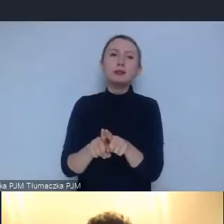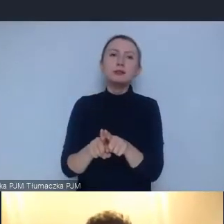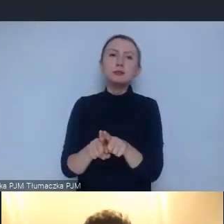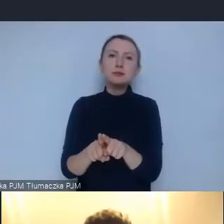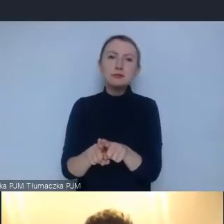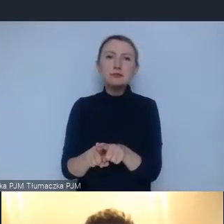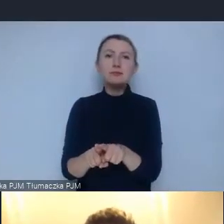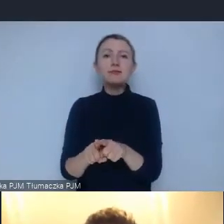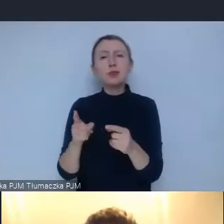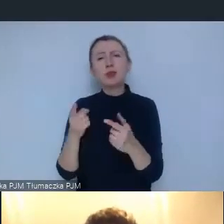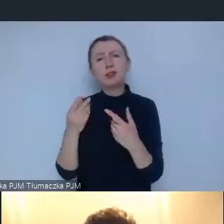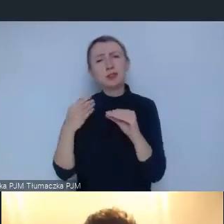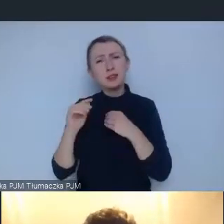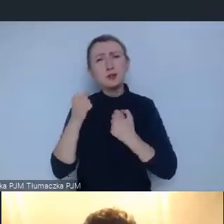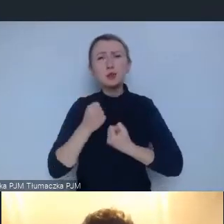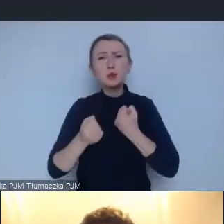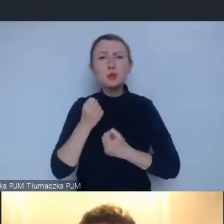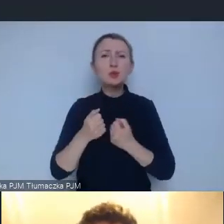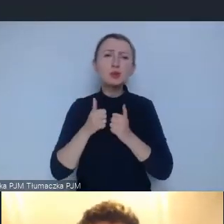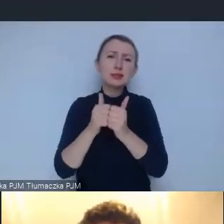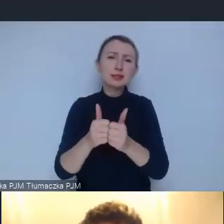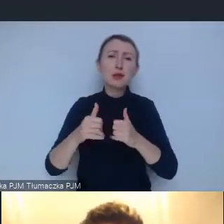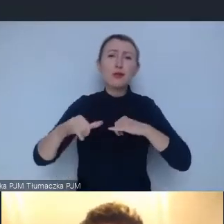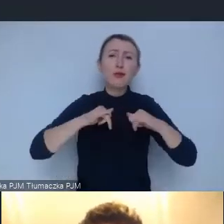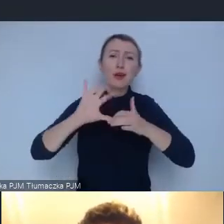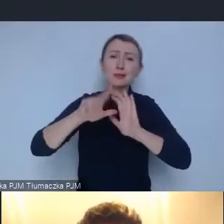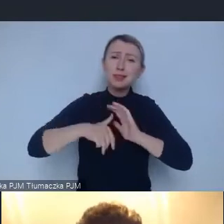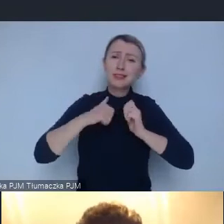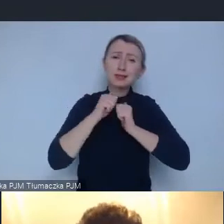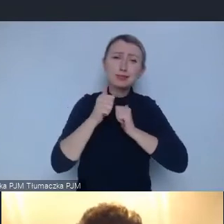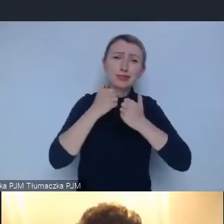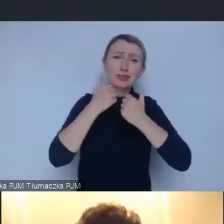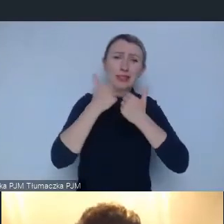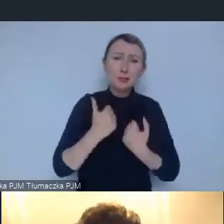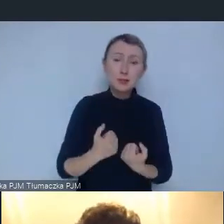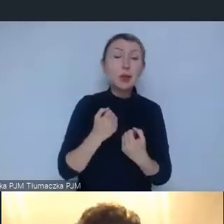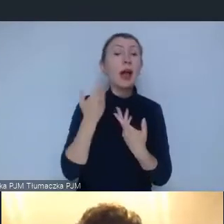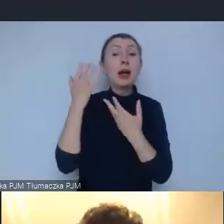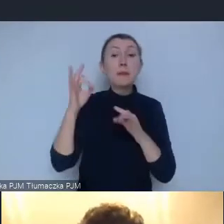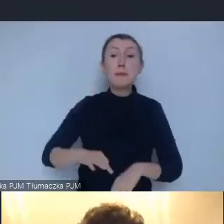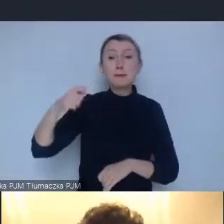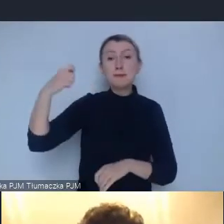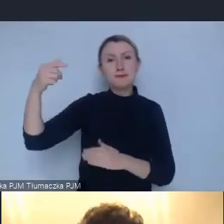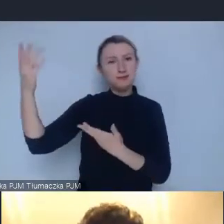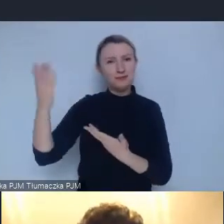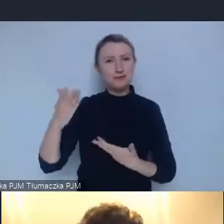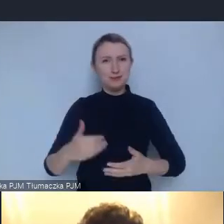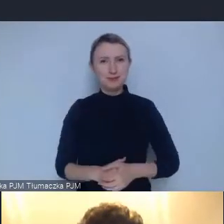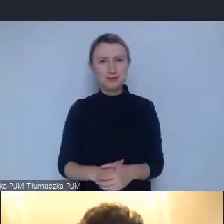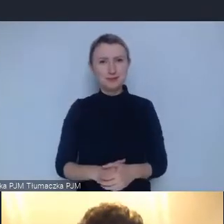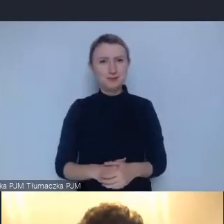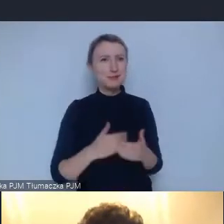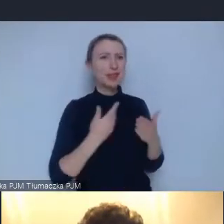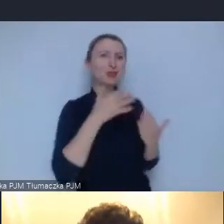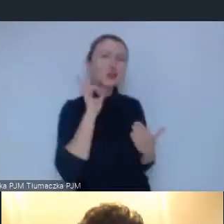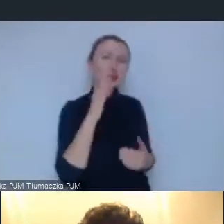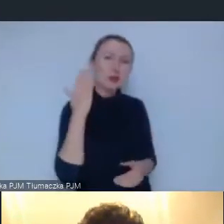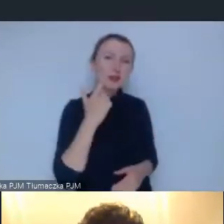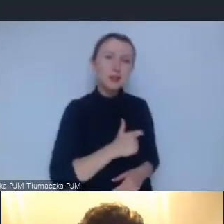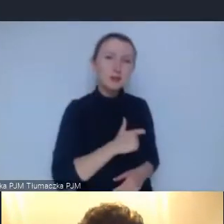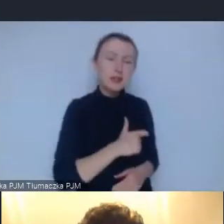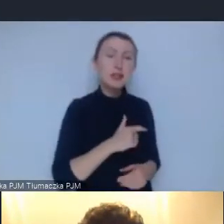trudniejsze wymagania w tym zakresie przed władzami miasta. Panie prezydencie, zapraszam. Dzień dobry, witam serdecznie